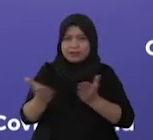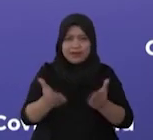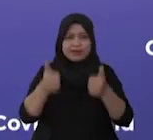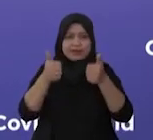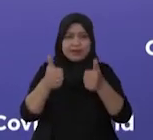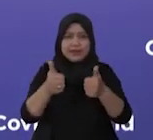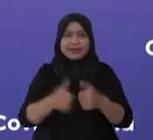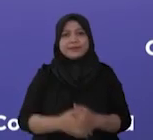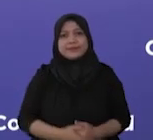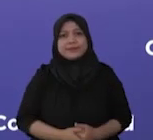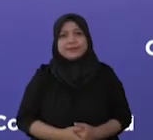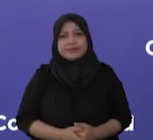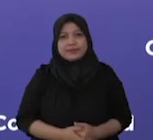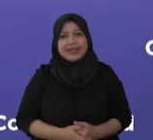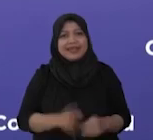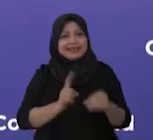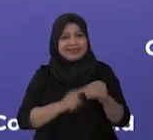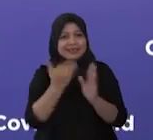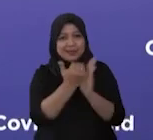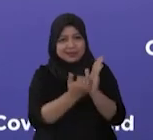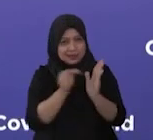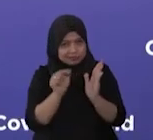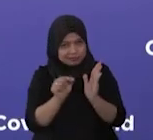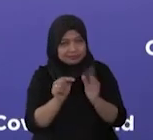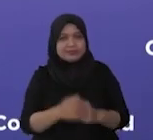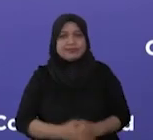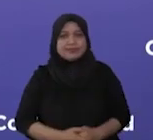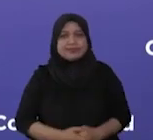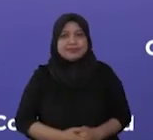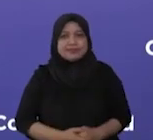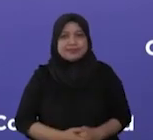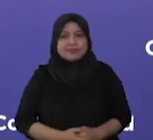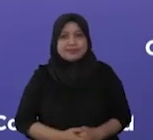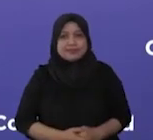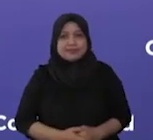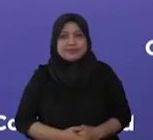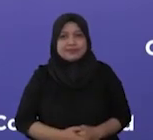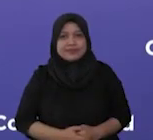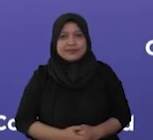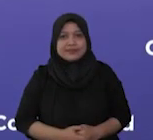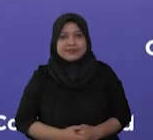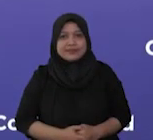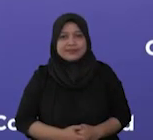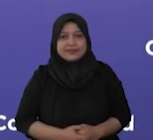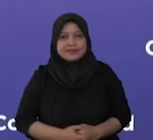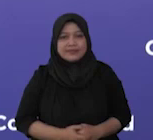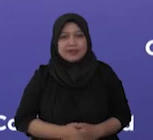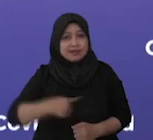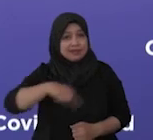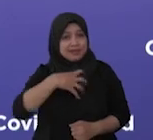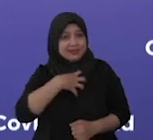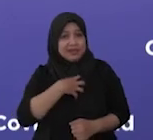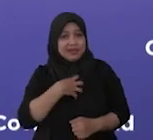ini adalah pokok kebijakan itu oleh karena itu saudara-saudara sekalian ini kita Yakin